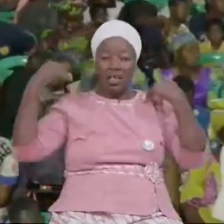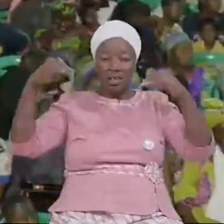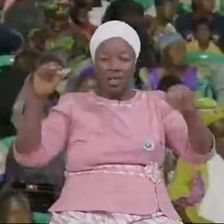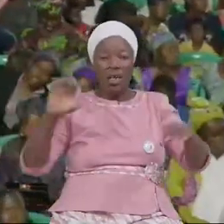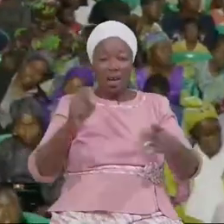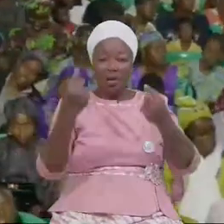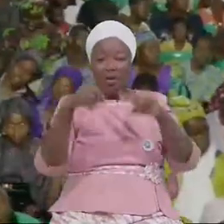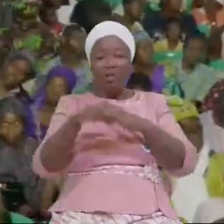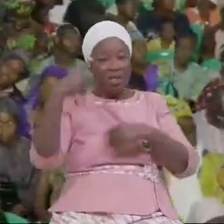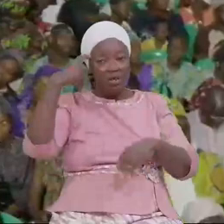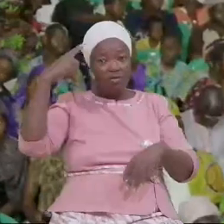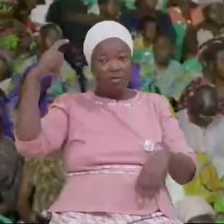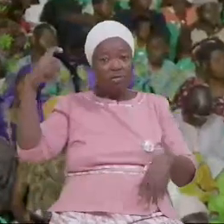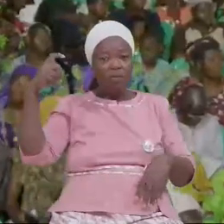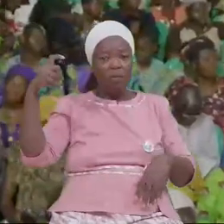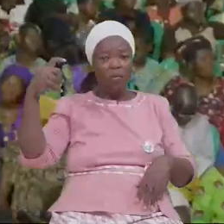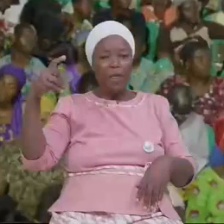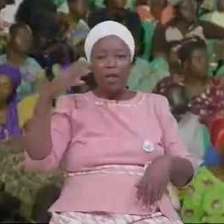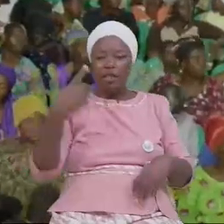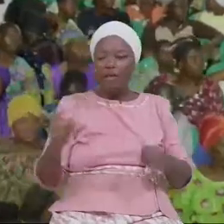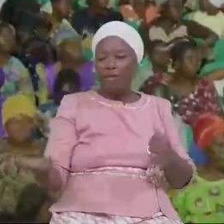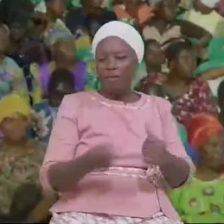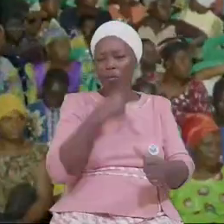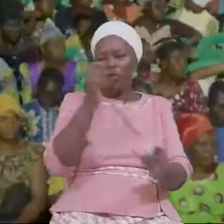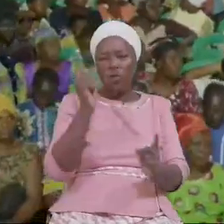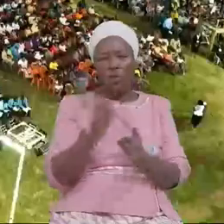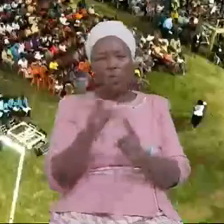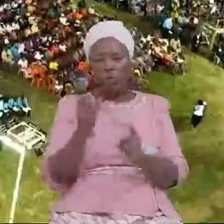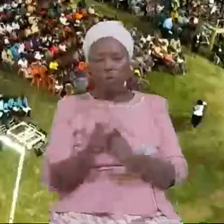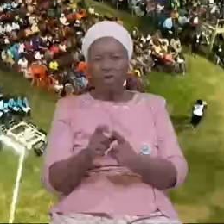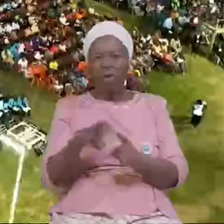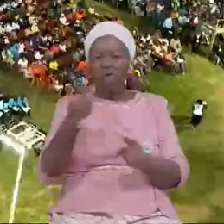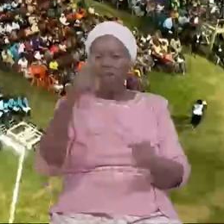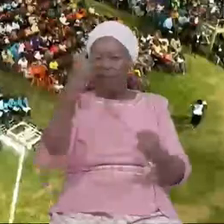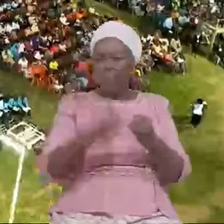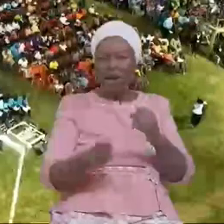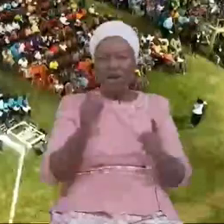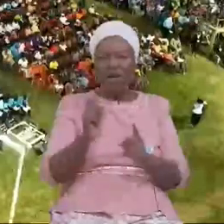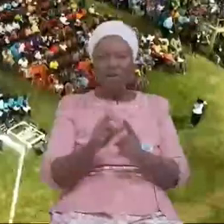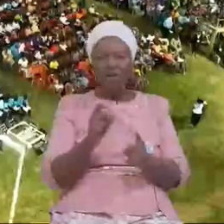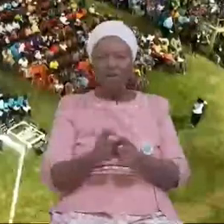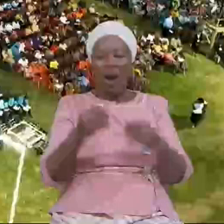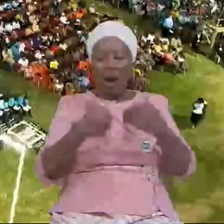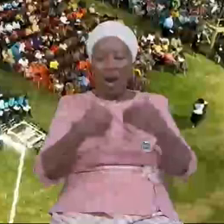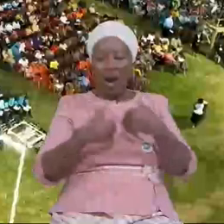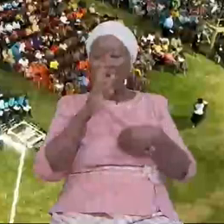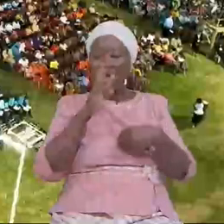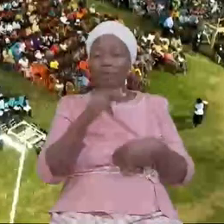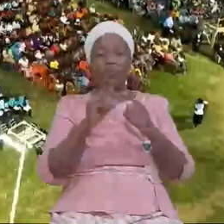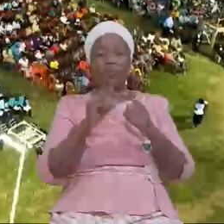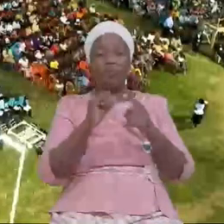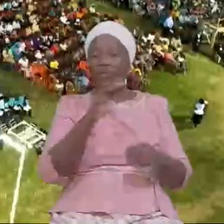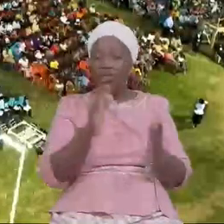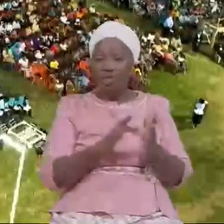pourrait venir dans le rêve. La parole suprême, la parole finale a été déclarée.